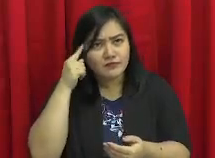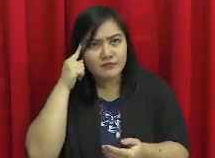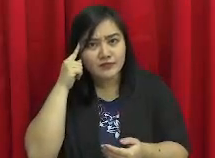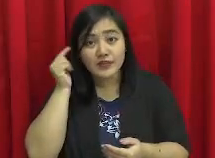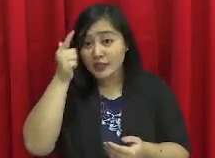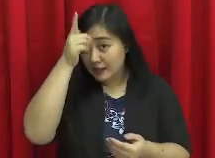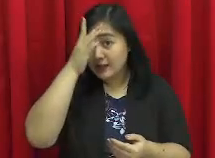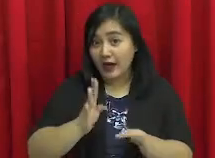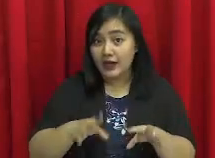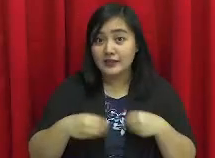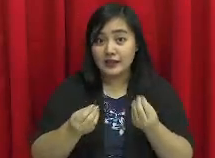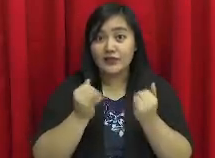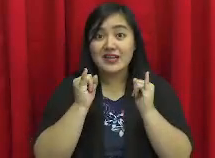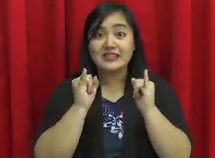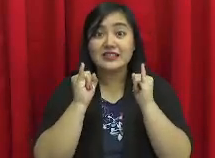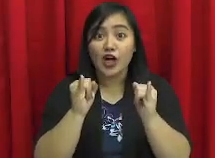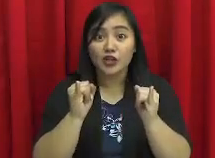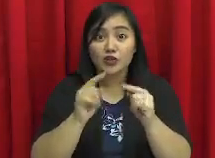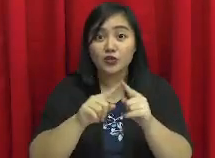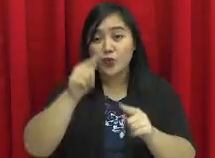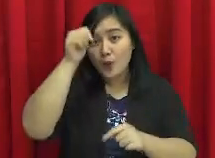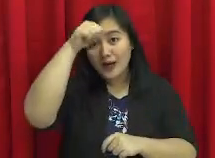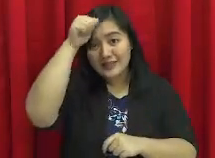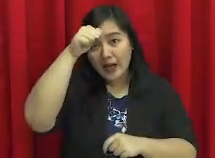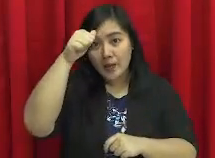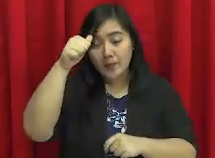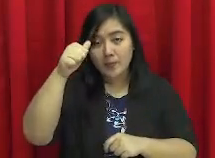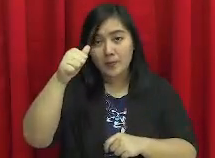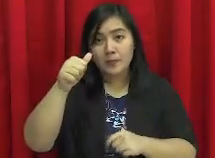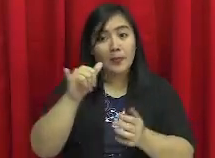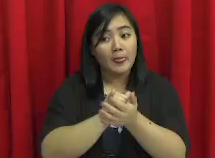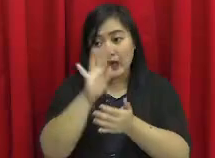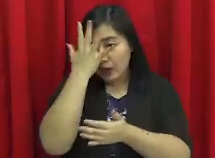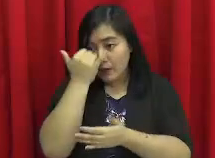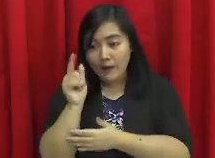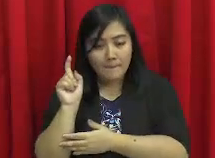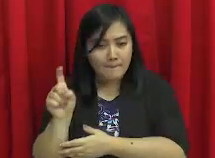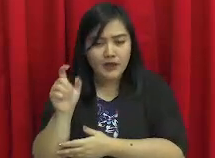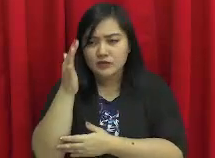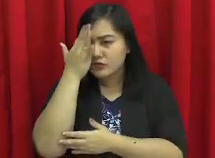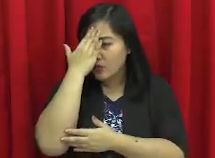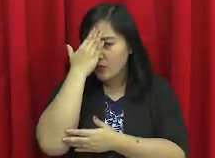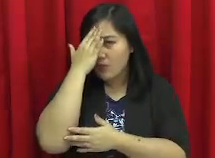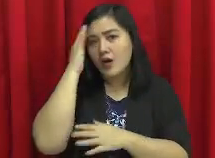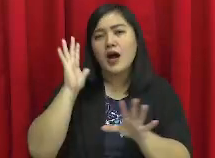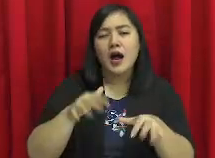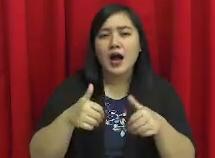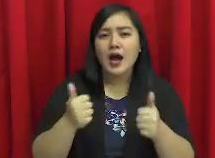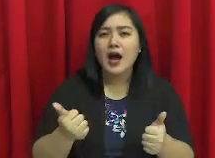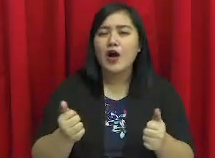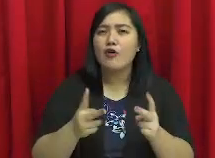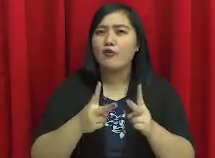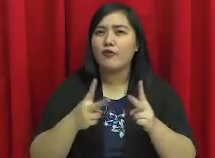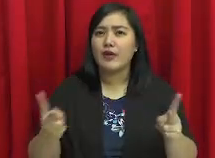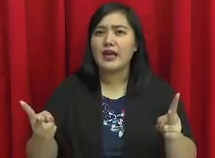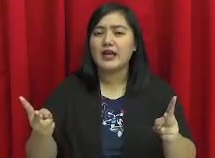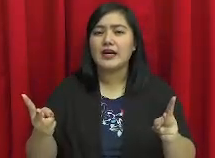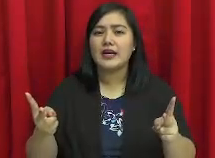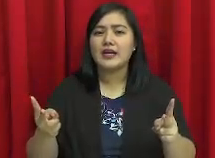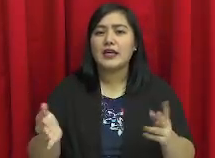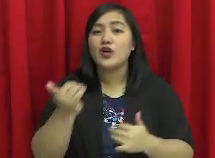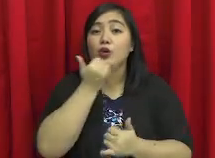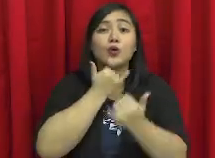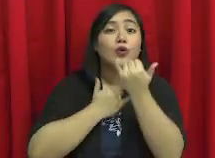fruit na yon at kung gaanong pinagbabawal galawin yung fruit na yon. Mm-hmm. You see that? Alam ni Adan